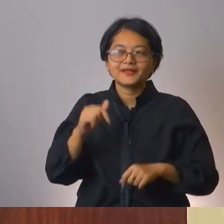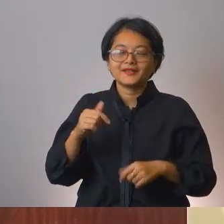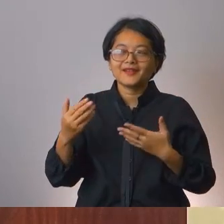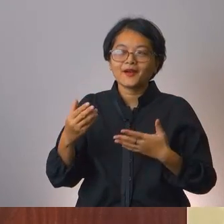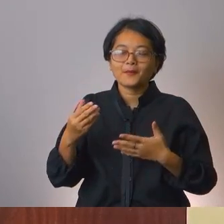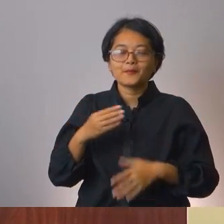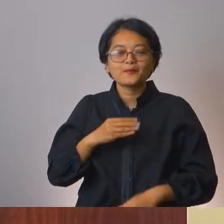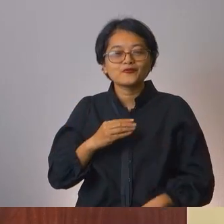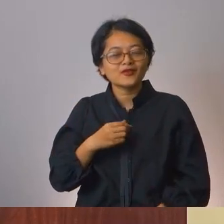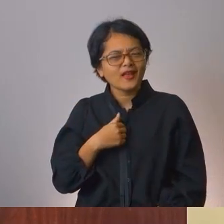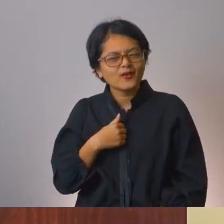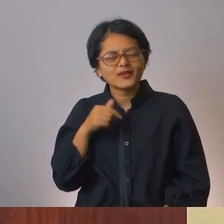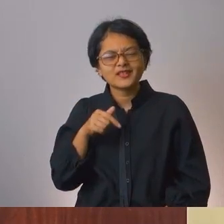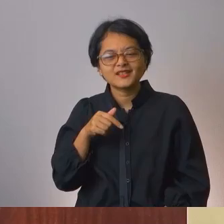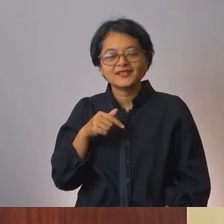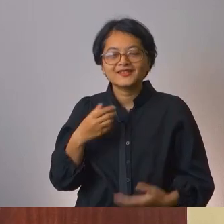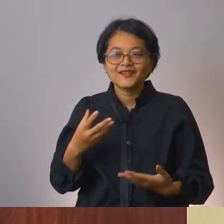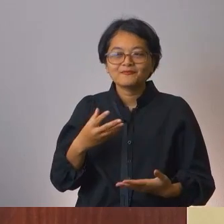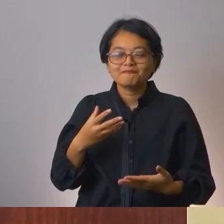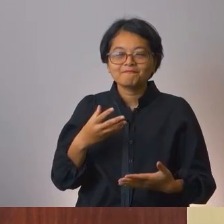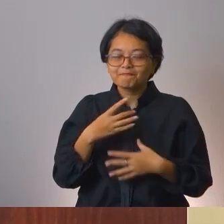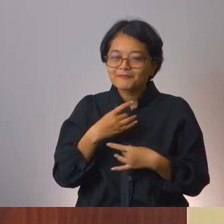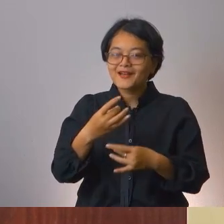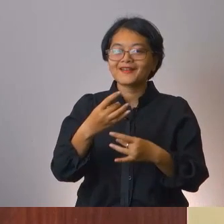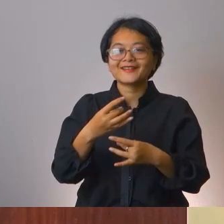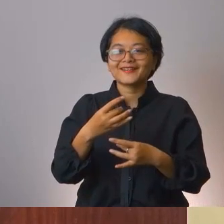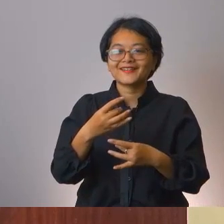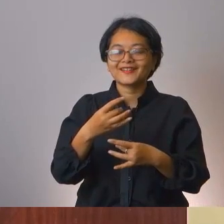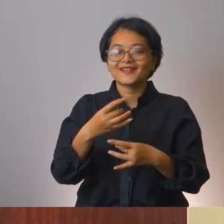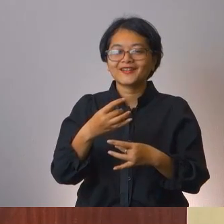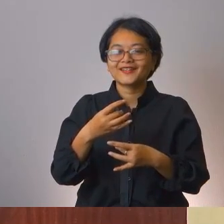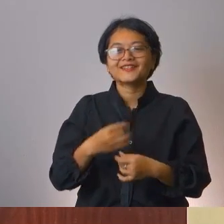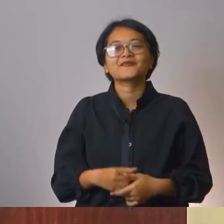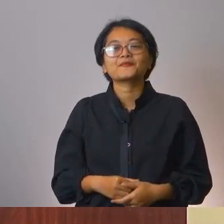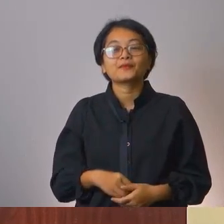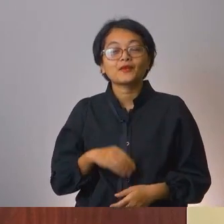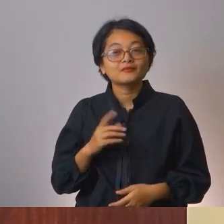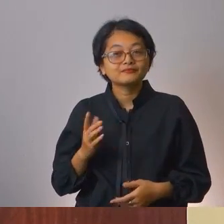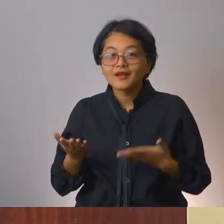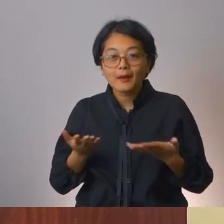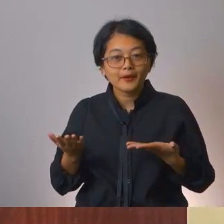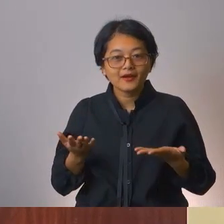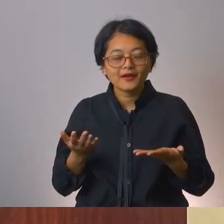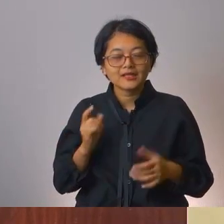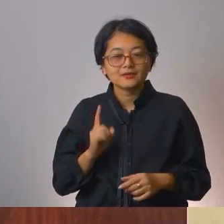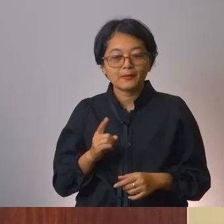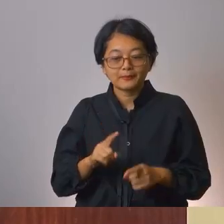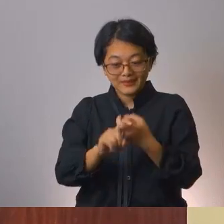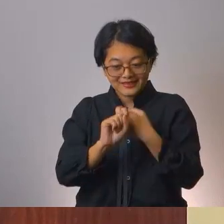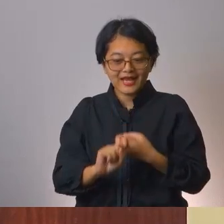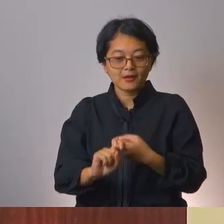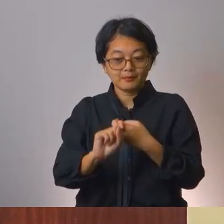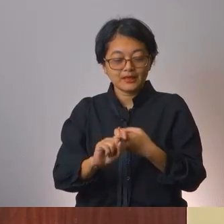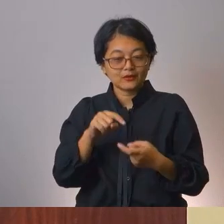unik, sangat menarik. Mengapa? Karena sahabat adalah istilah